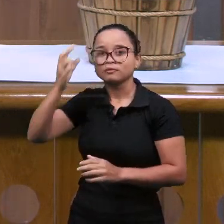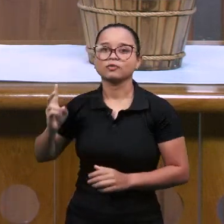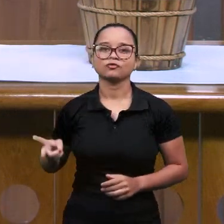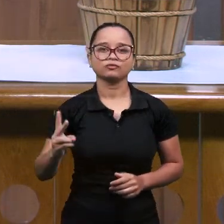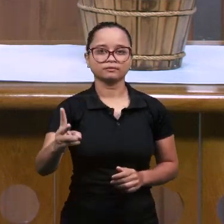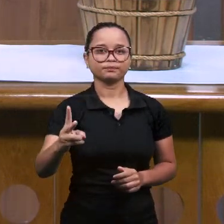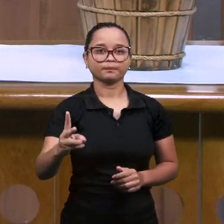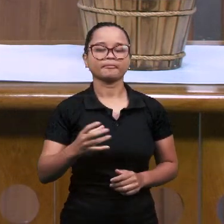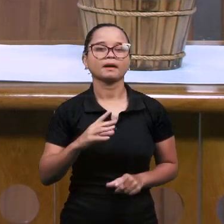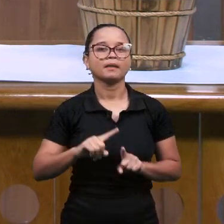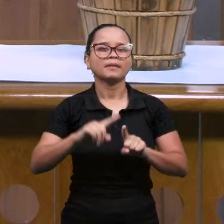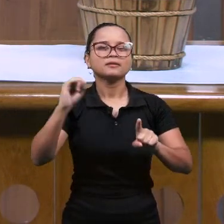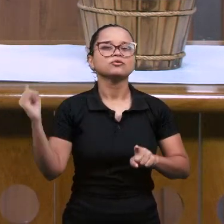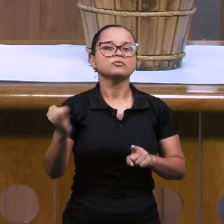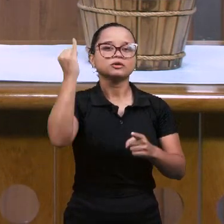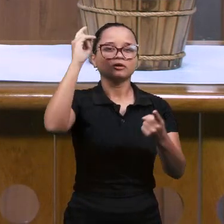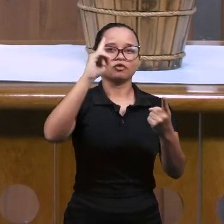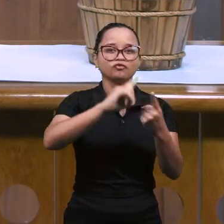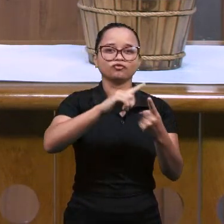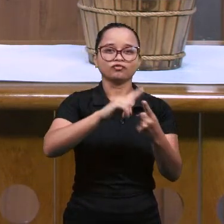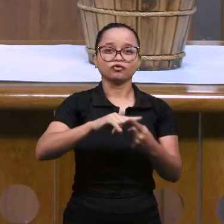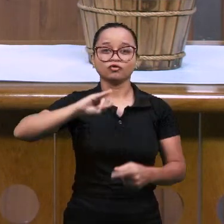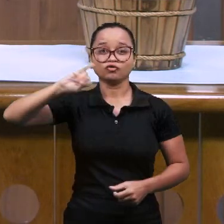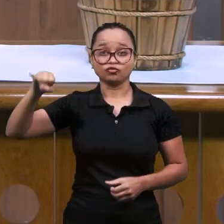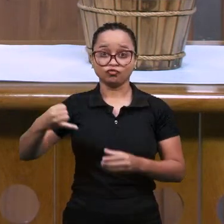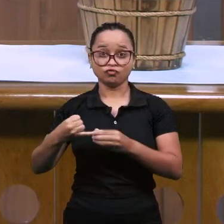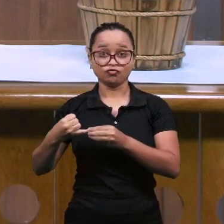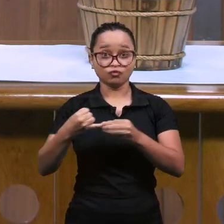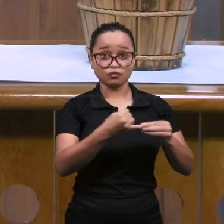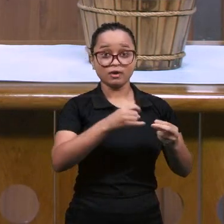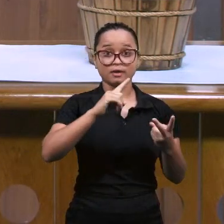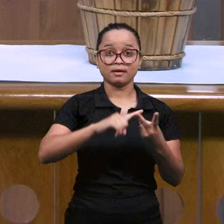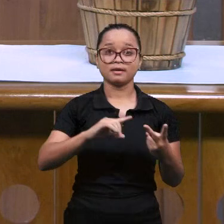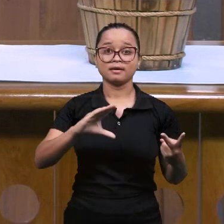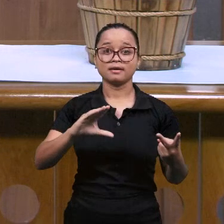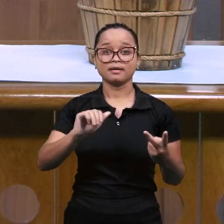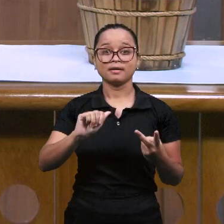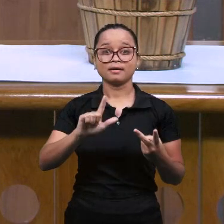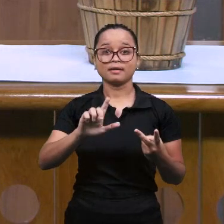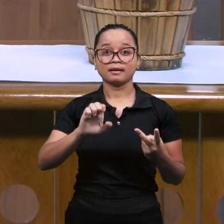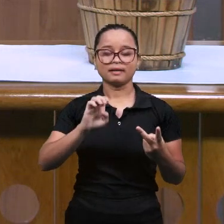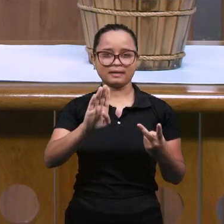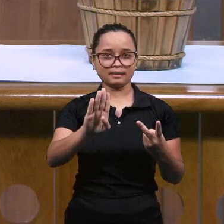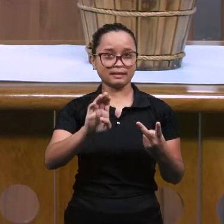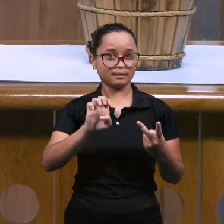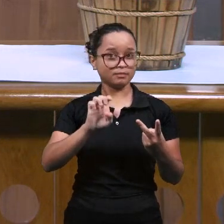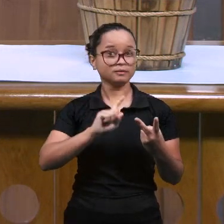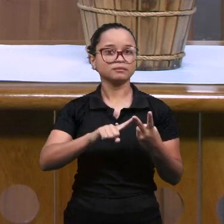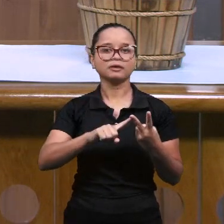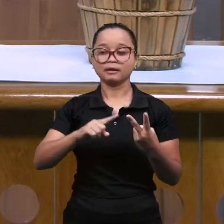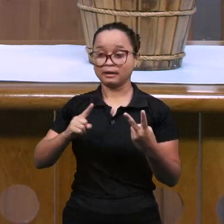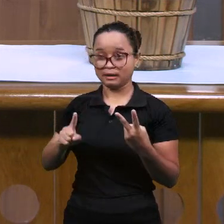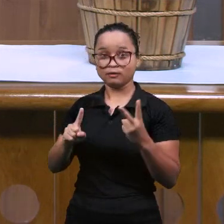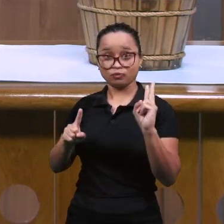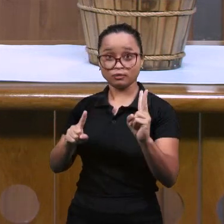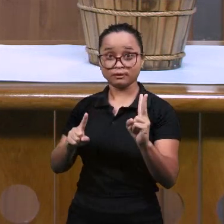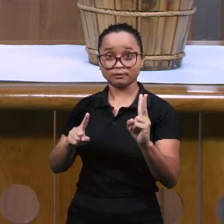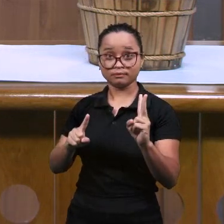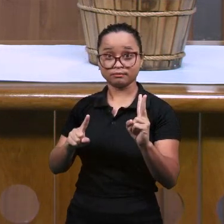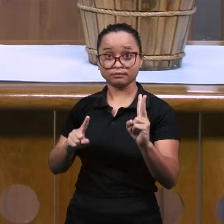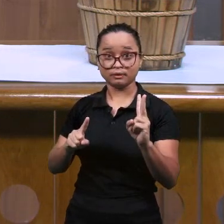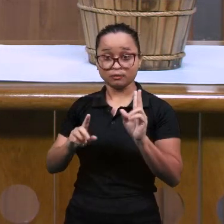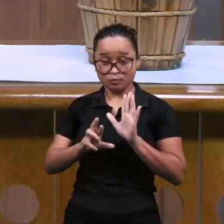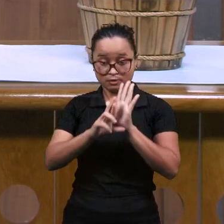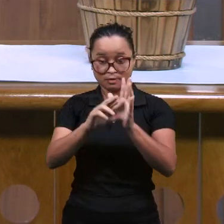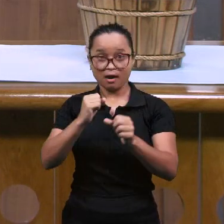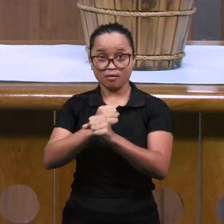sont les représentants de cette grande œuvre. Va passer le grand fleuve Jourdain. Le fleuve